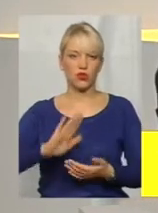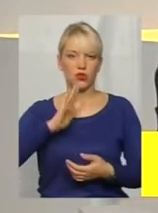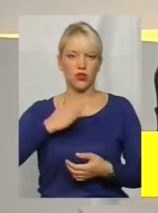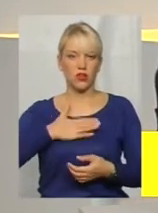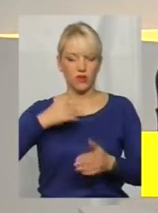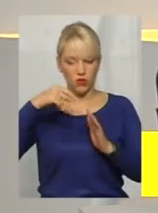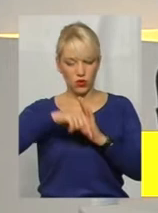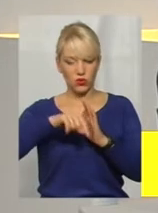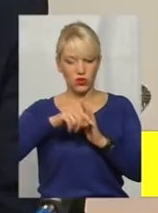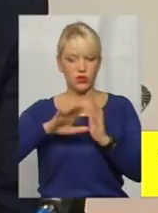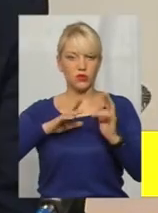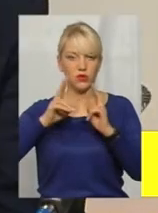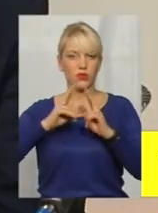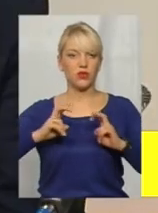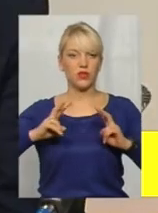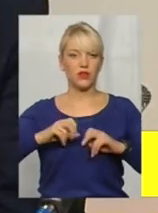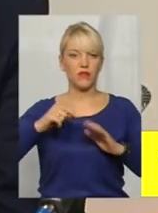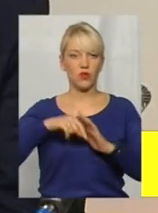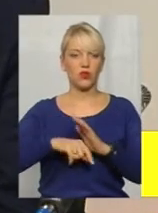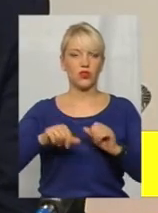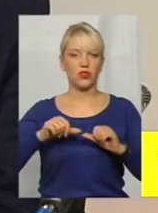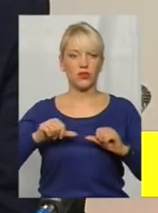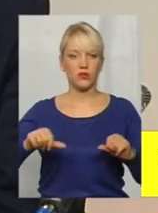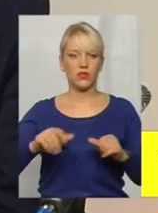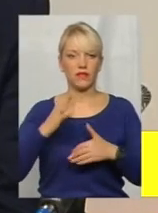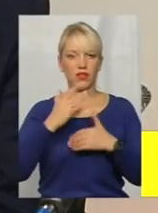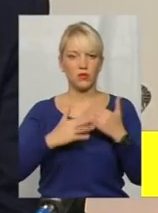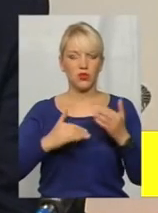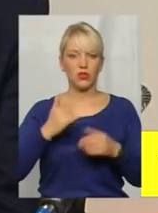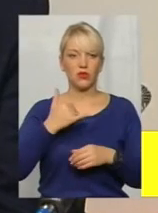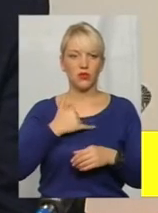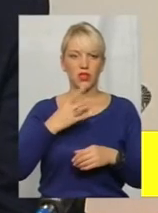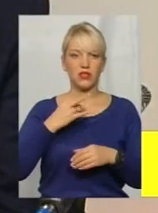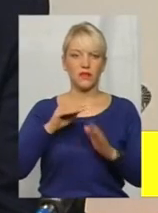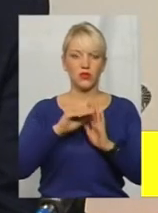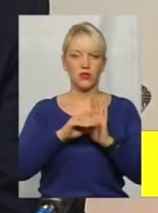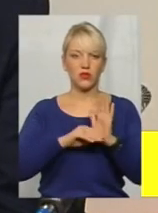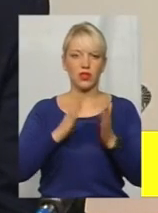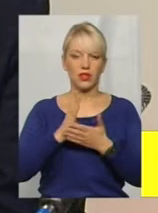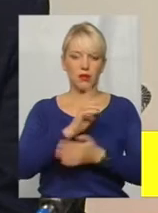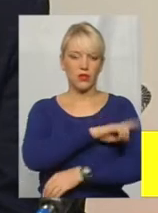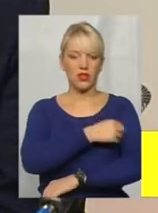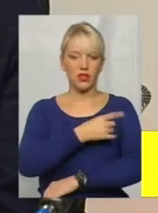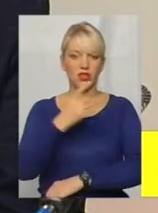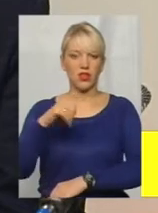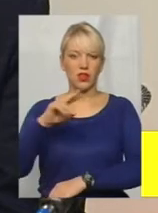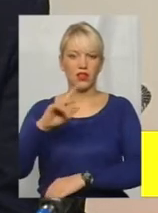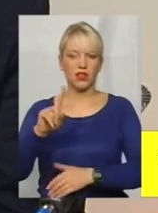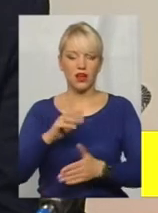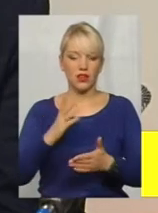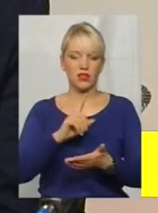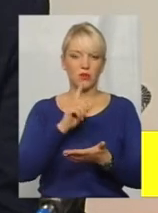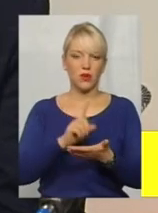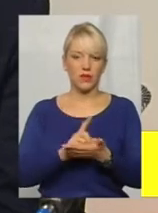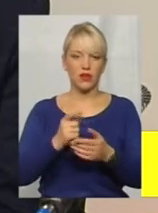внутрішнє розслідування, внутрішня комісія? Вибачте, але в нас в структурі є медична рада, яка зобов'язана кожен